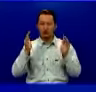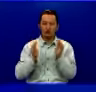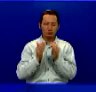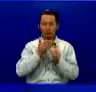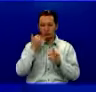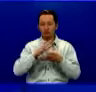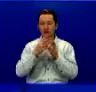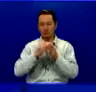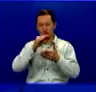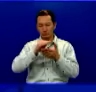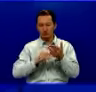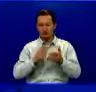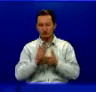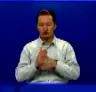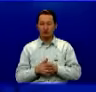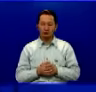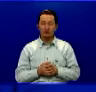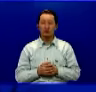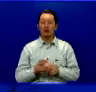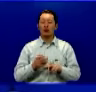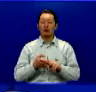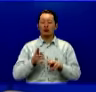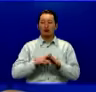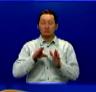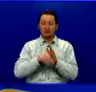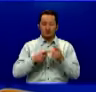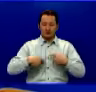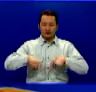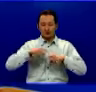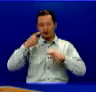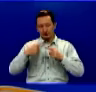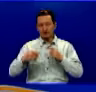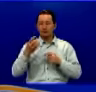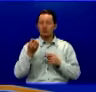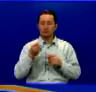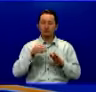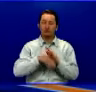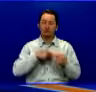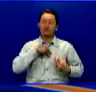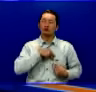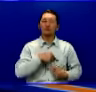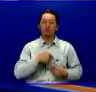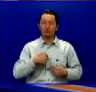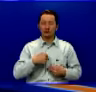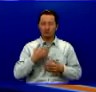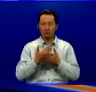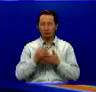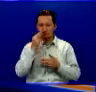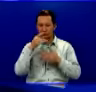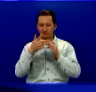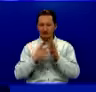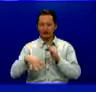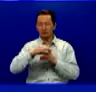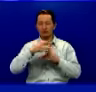сол қалпында тұр. Осындай мәселелерді байқау керек. Оның кейін менің күш салып жатқаным Шымкентте миллиондық тұрғыны бар